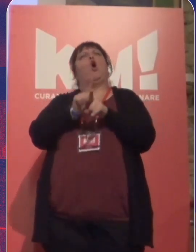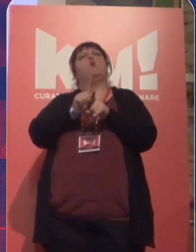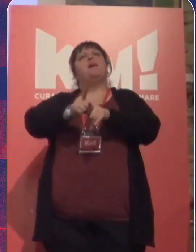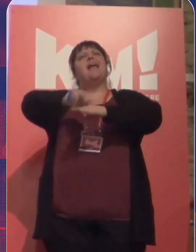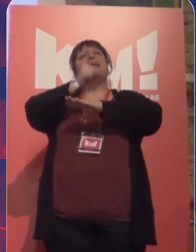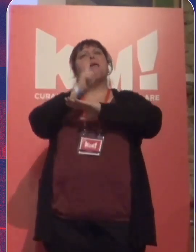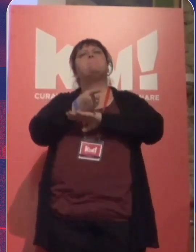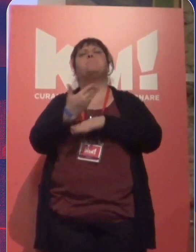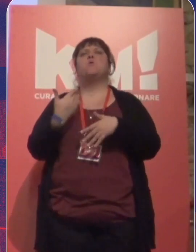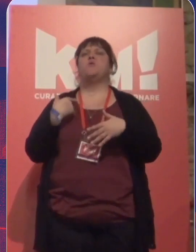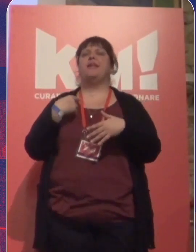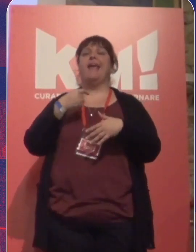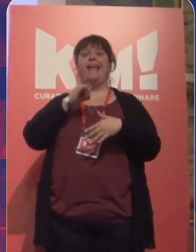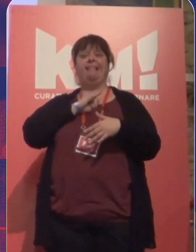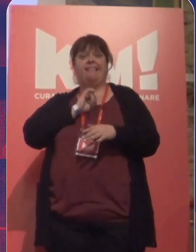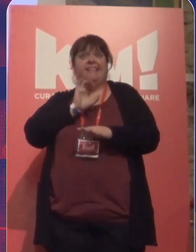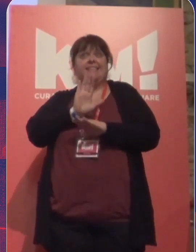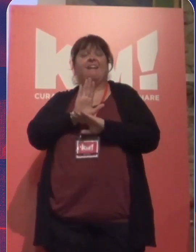apertura